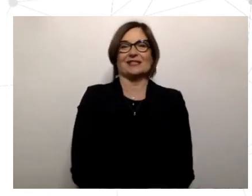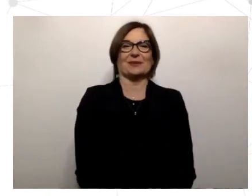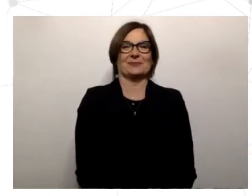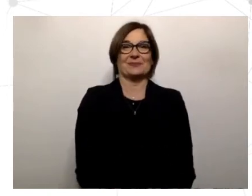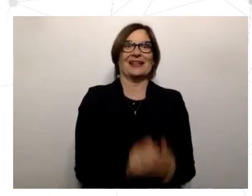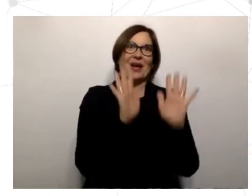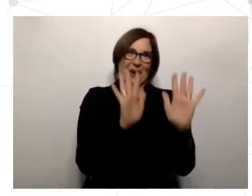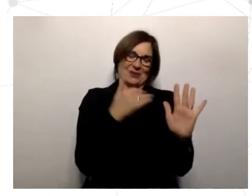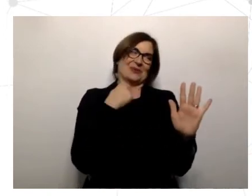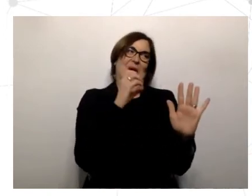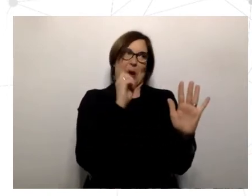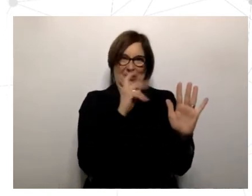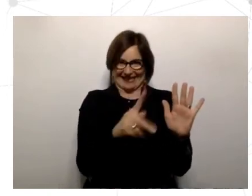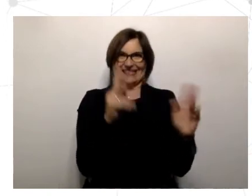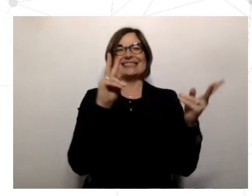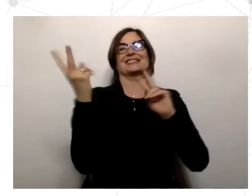Okay.